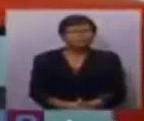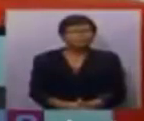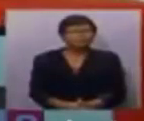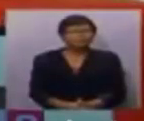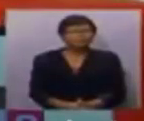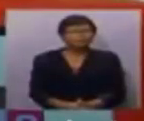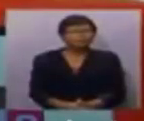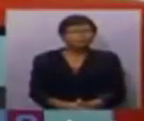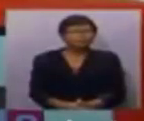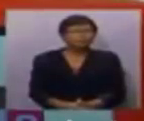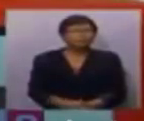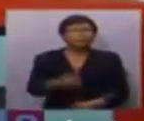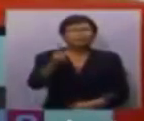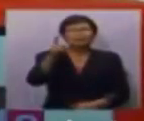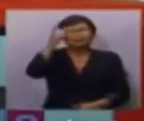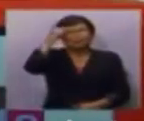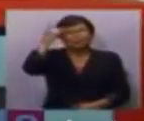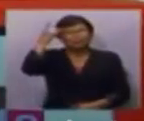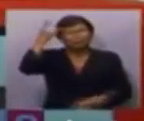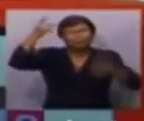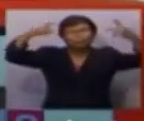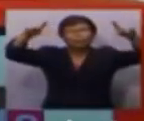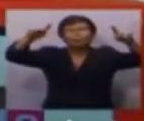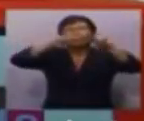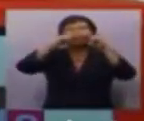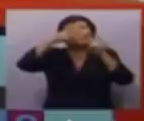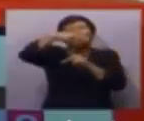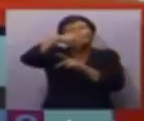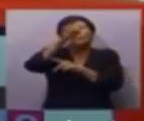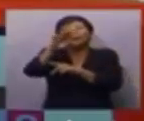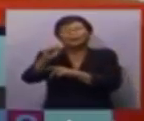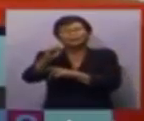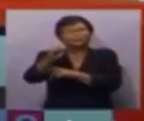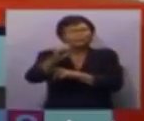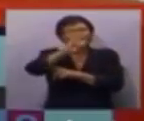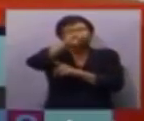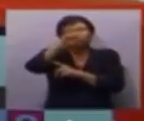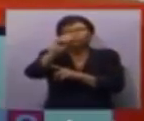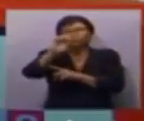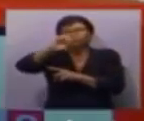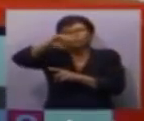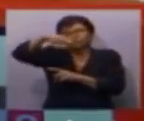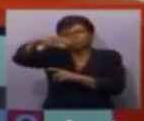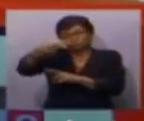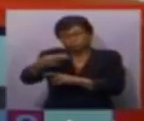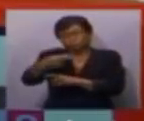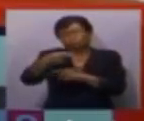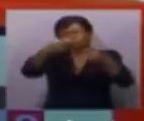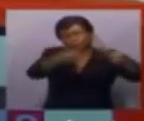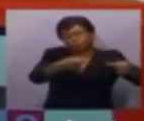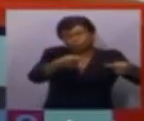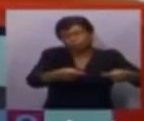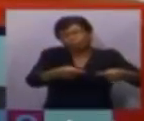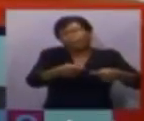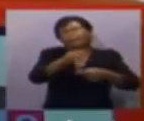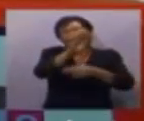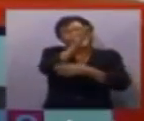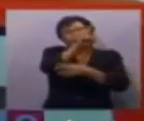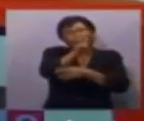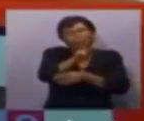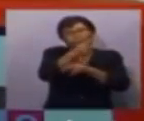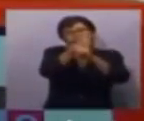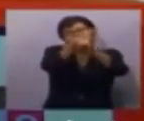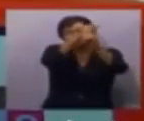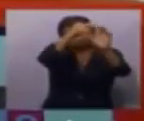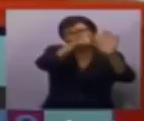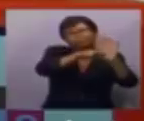Ya, sementara itu, di Keningau, Sabah Presiden Parti Bersatu Sabah PBS Tan Sri Joseph Byron Kitingan yang bertanding atas tiket BN